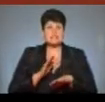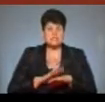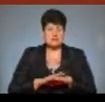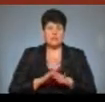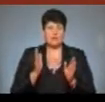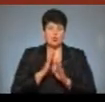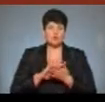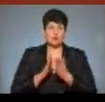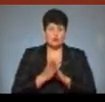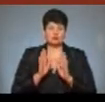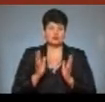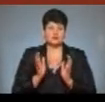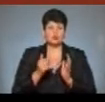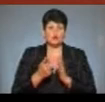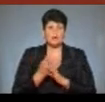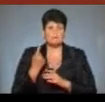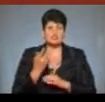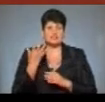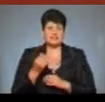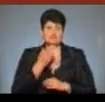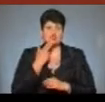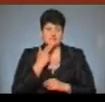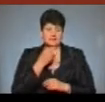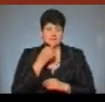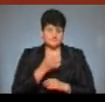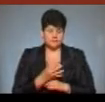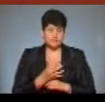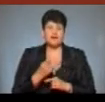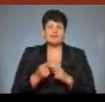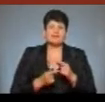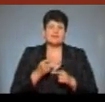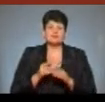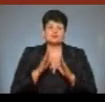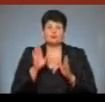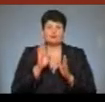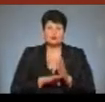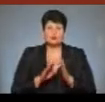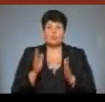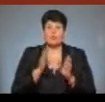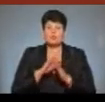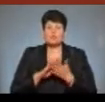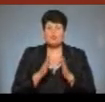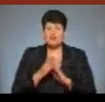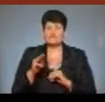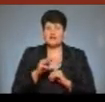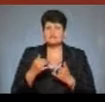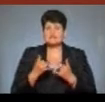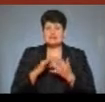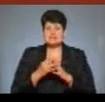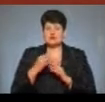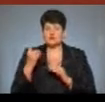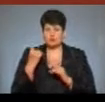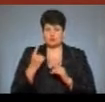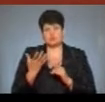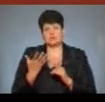на Тернопільщині зберігатимуться до перших днів червня, зазначила вона. Які наслідки матиме погіршення погодних умов в травні для сільськогосподарських культур